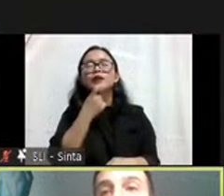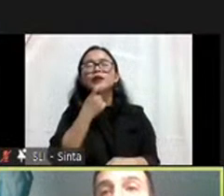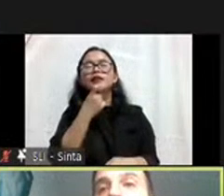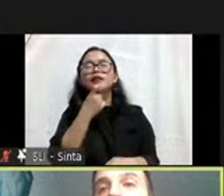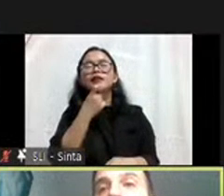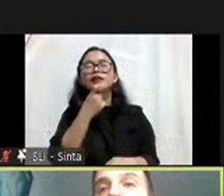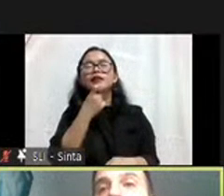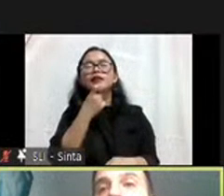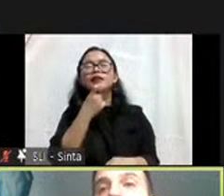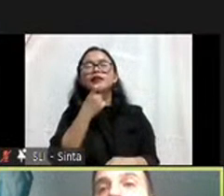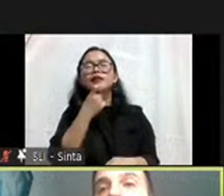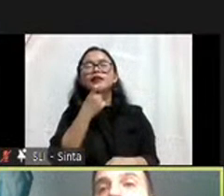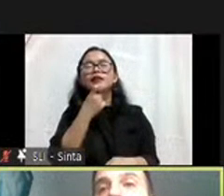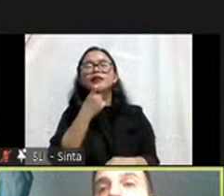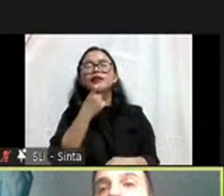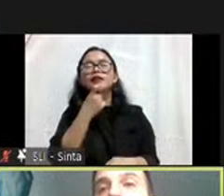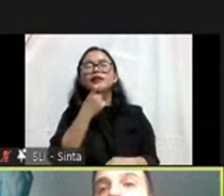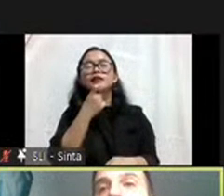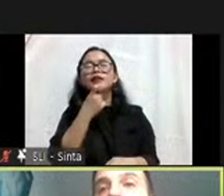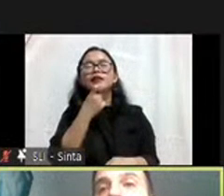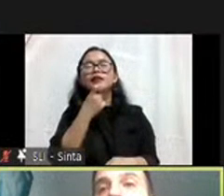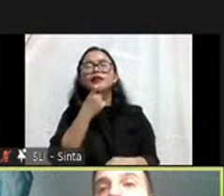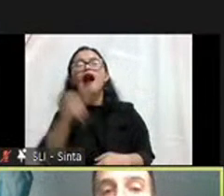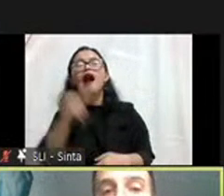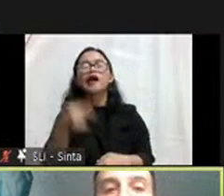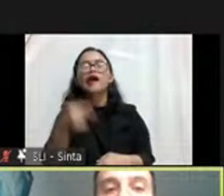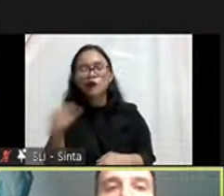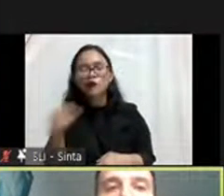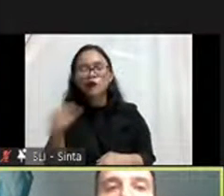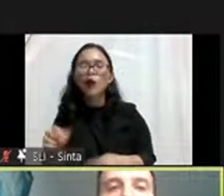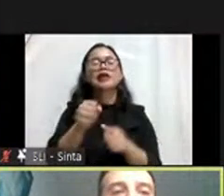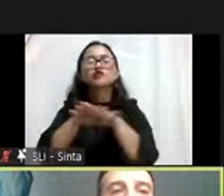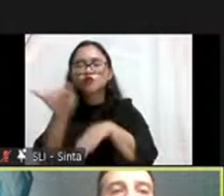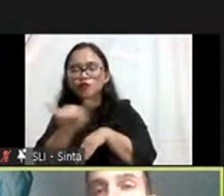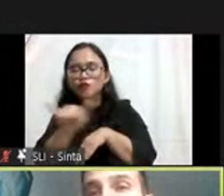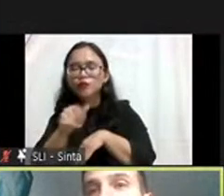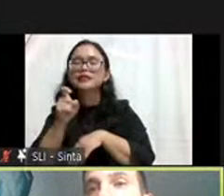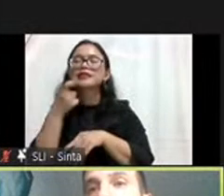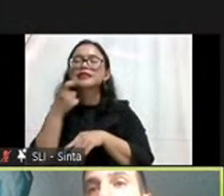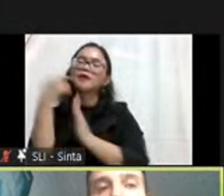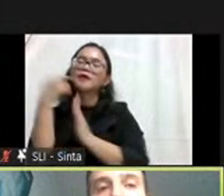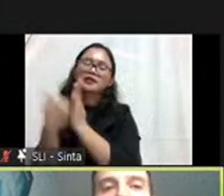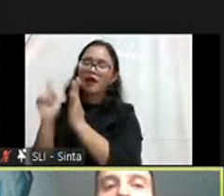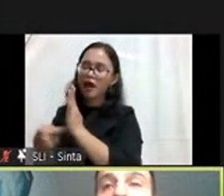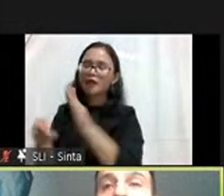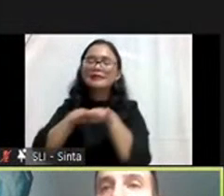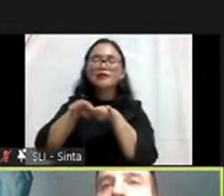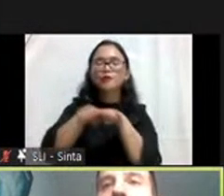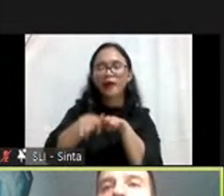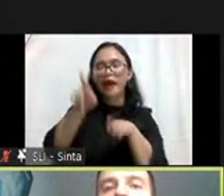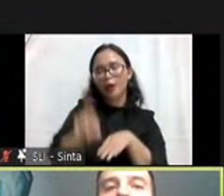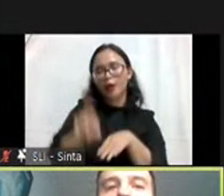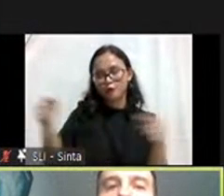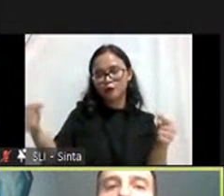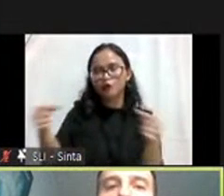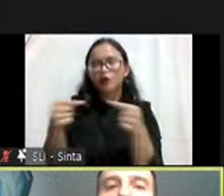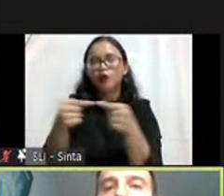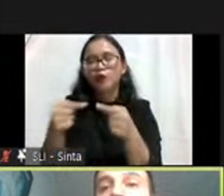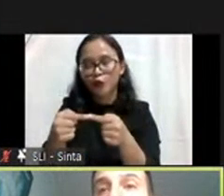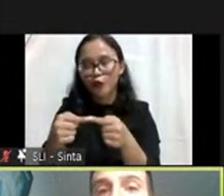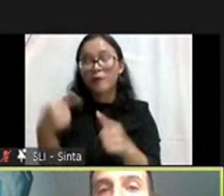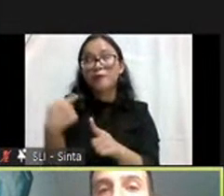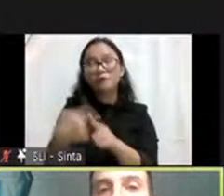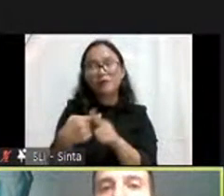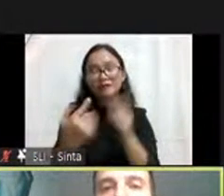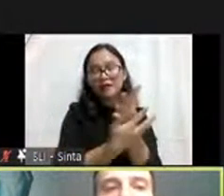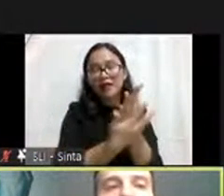kemajuan atau pencapaiannya itu sejalan dengan prinsip-prinsip yang ada dan masyarakat serta masyarakat yang terdampak